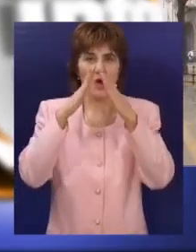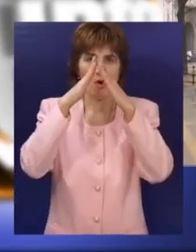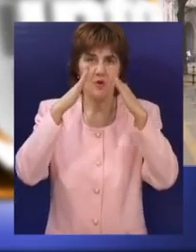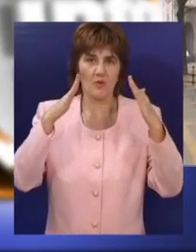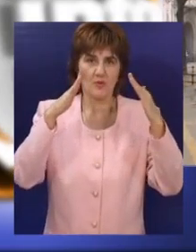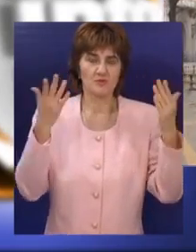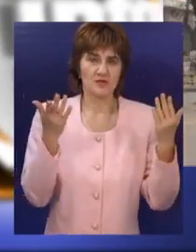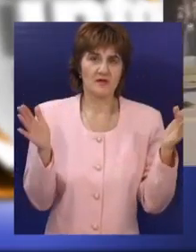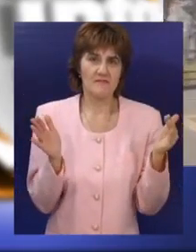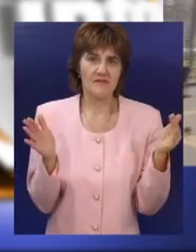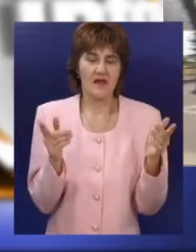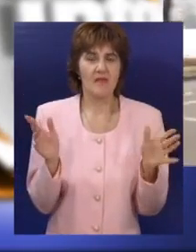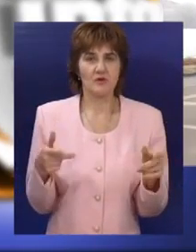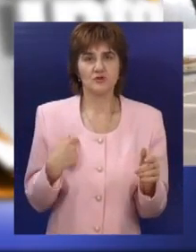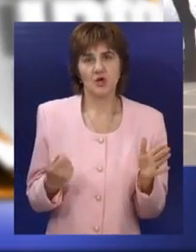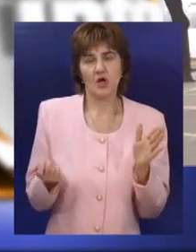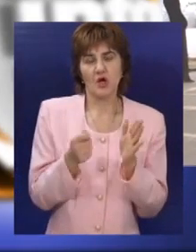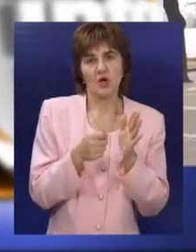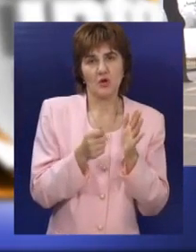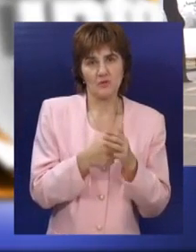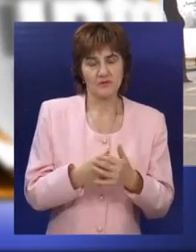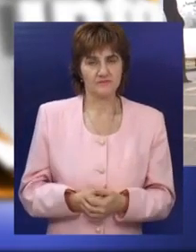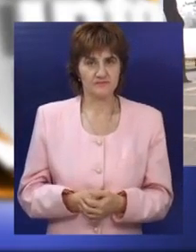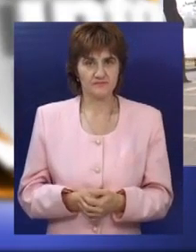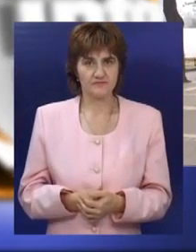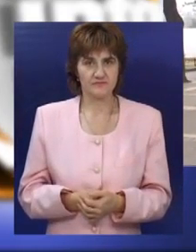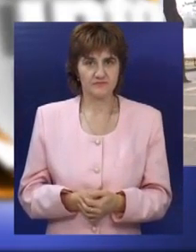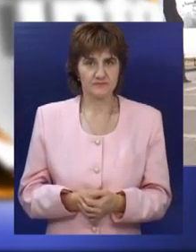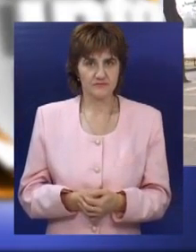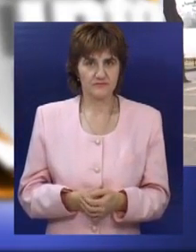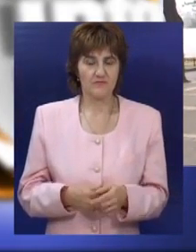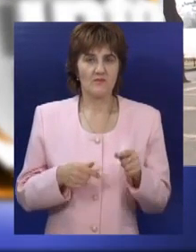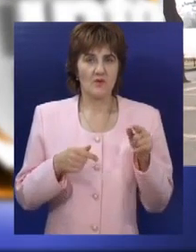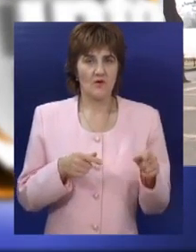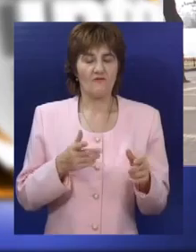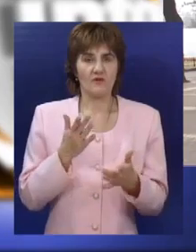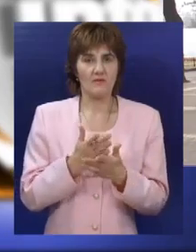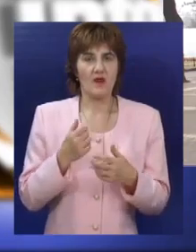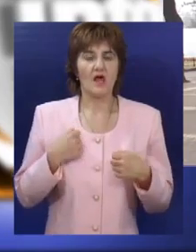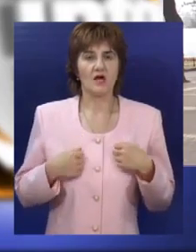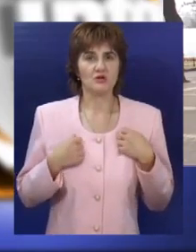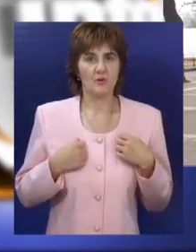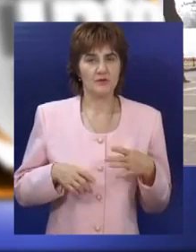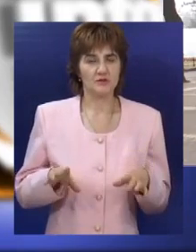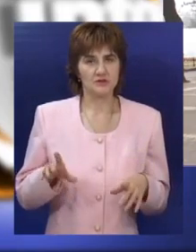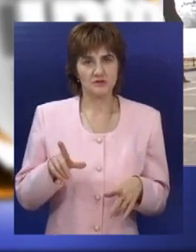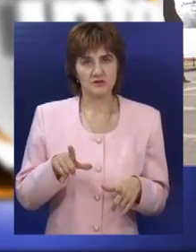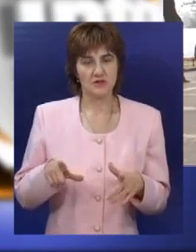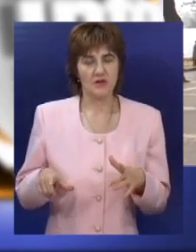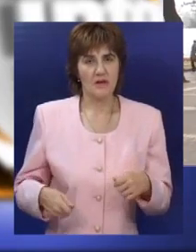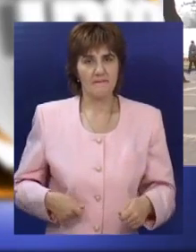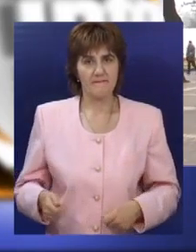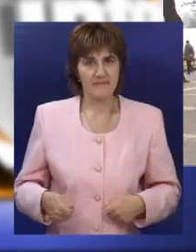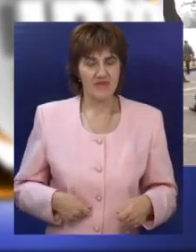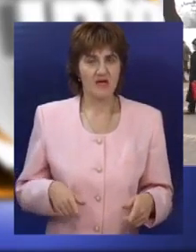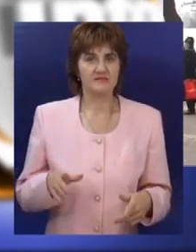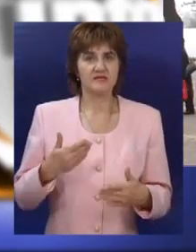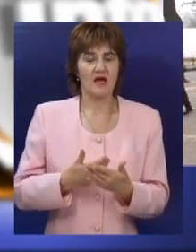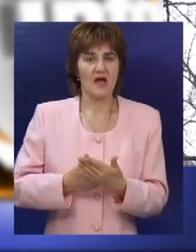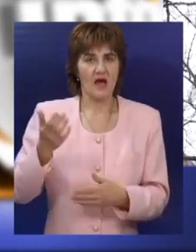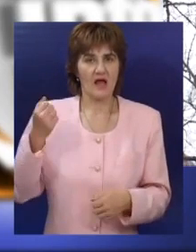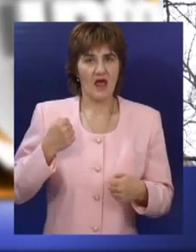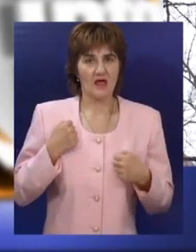tipske kućice i tezge za koje će konkurisati potencijalni izlagači. Organizator sajma su Subotičke pijace, finansijski su ga pomogli